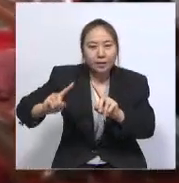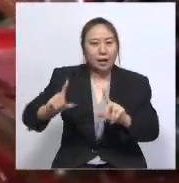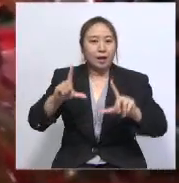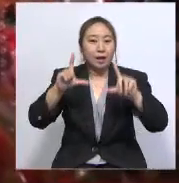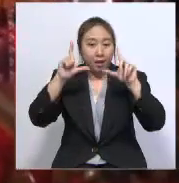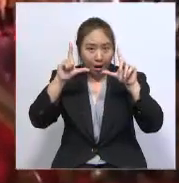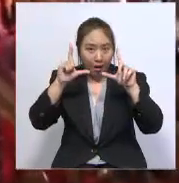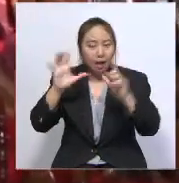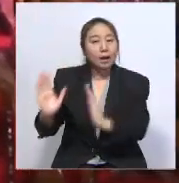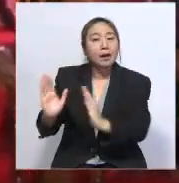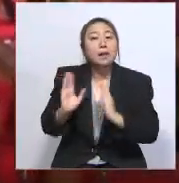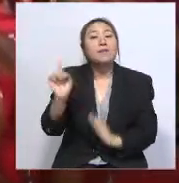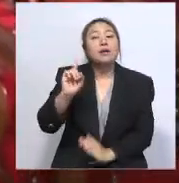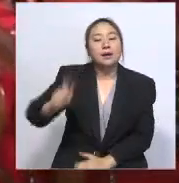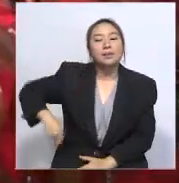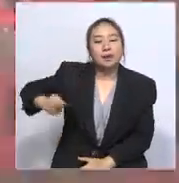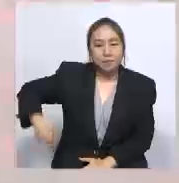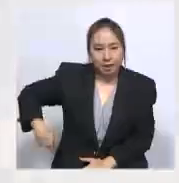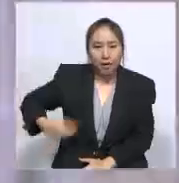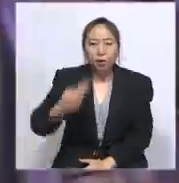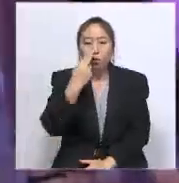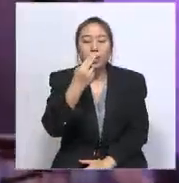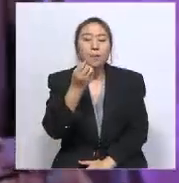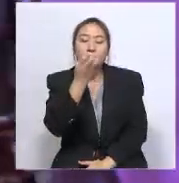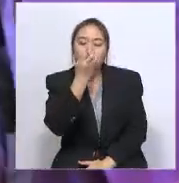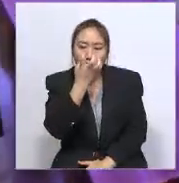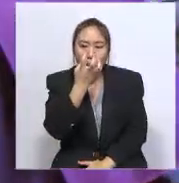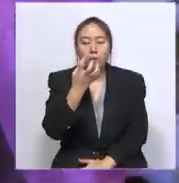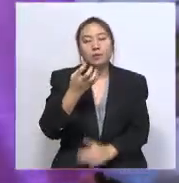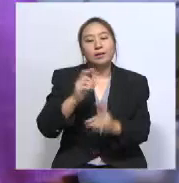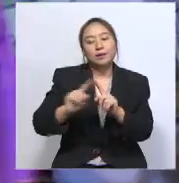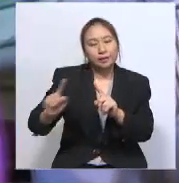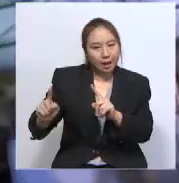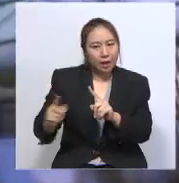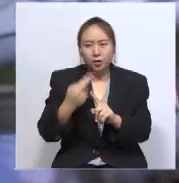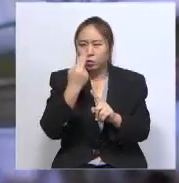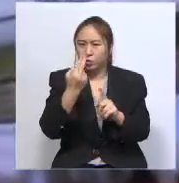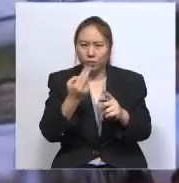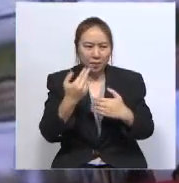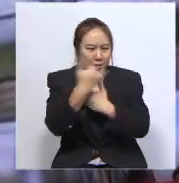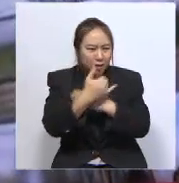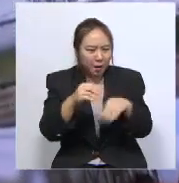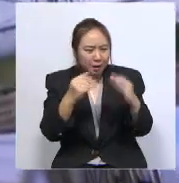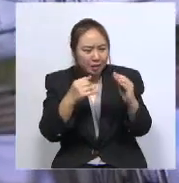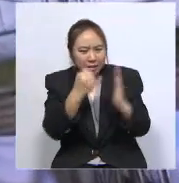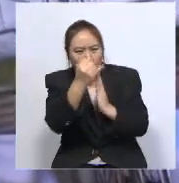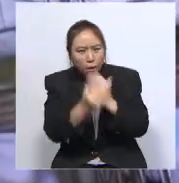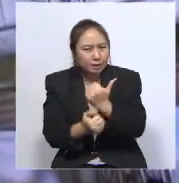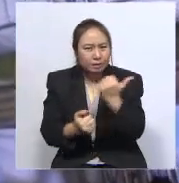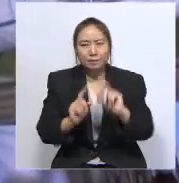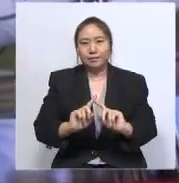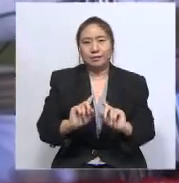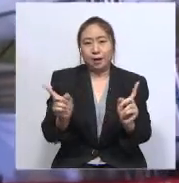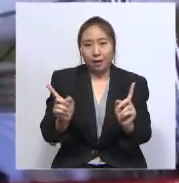ลมาจากเขมรเช่นลายดอกลายขิดมัดหมี่จึงไม่เหมือนใครอีกทั้งยังนิยมใช้ไหมหนึ่งหรือ